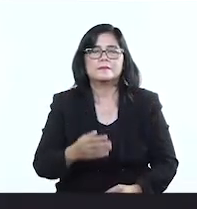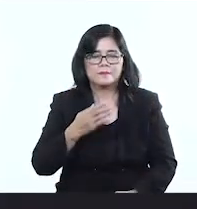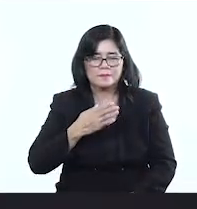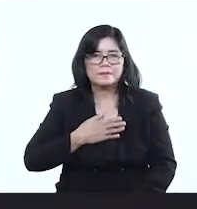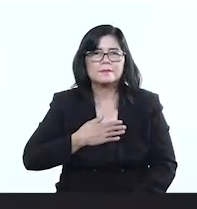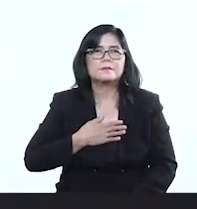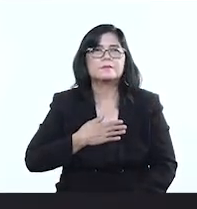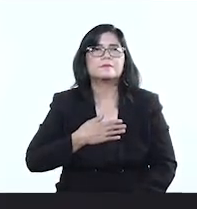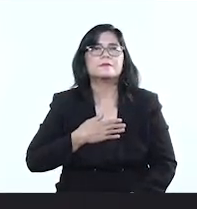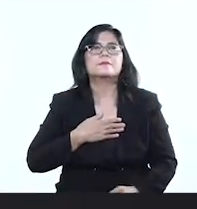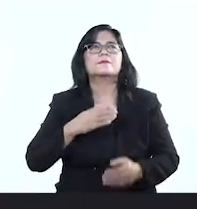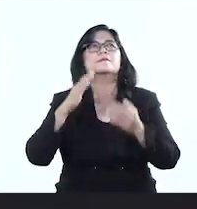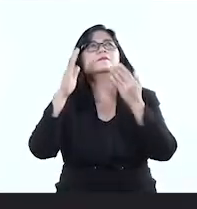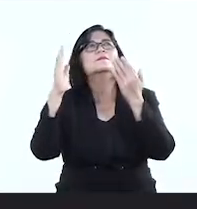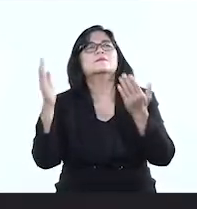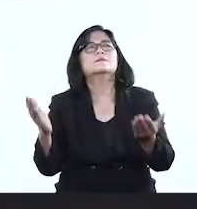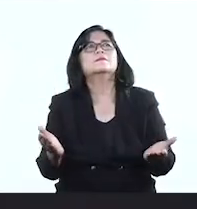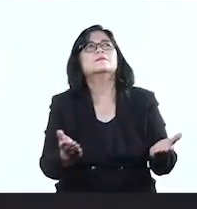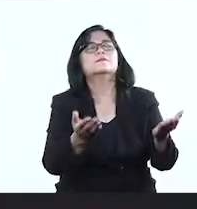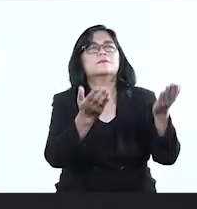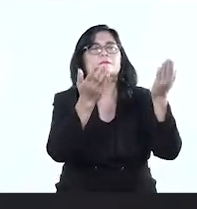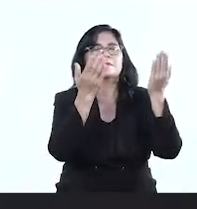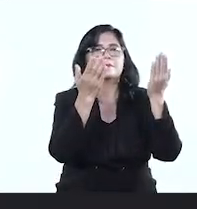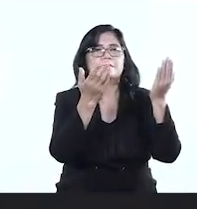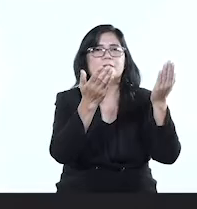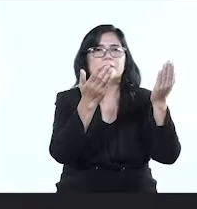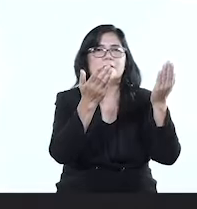jurus'lamat aku berserah